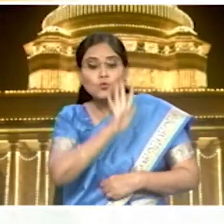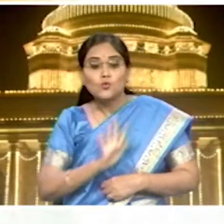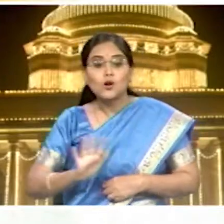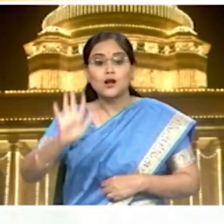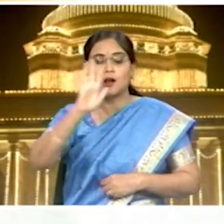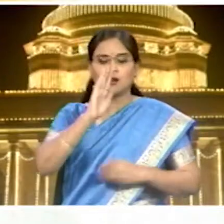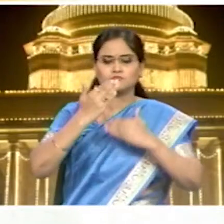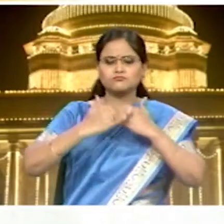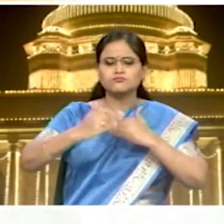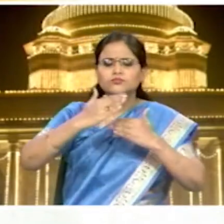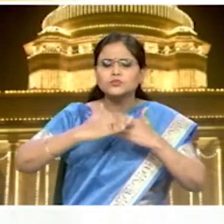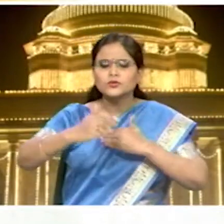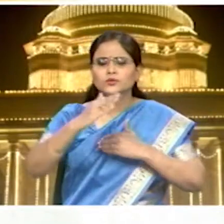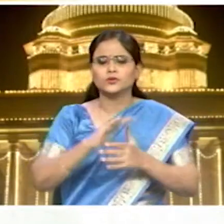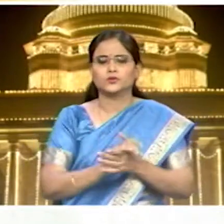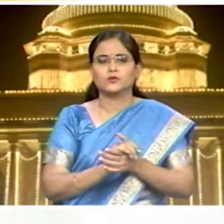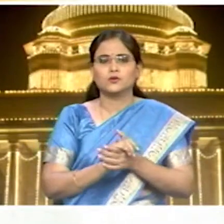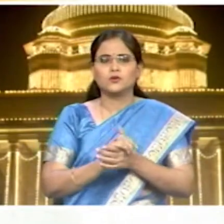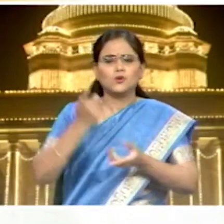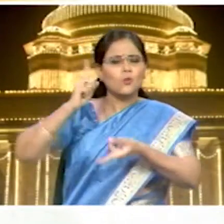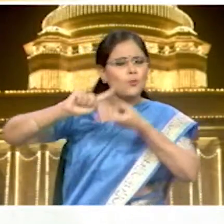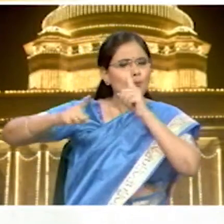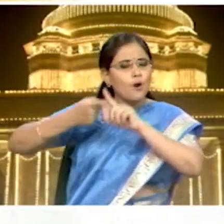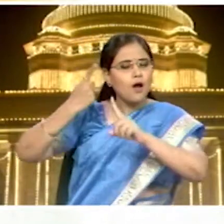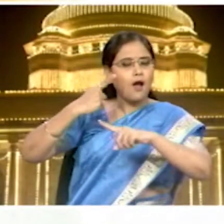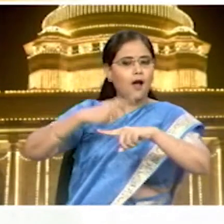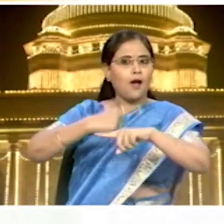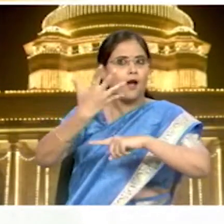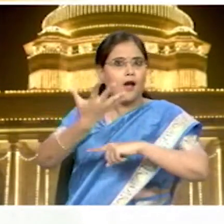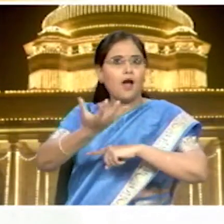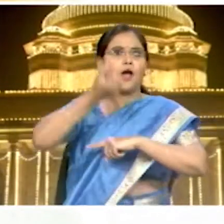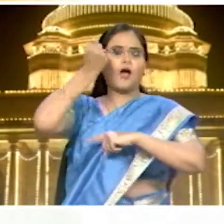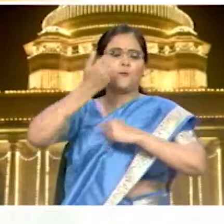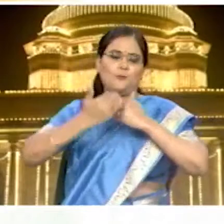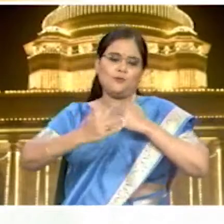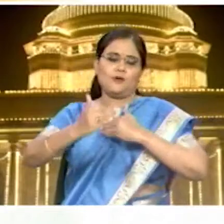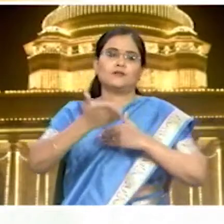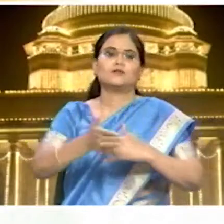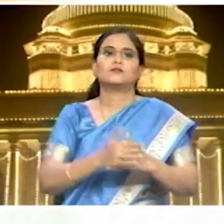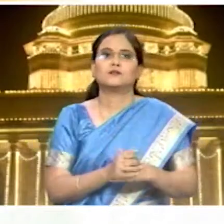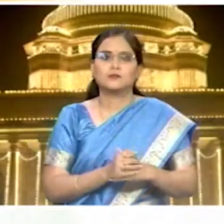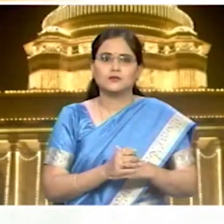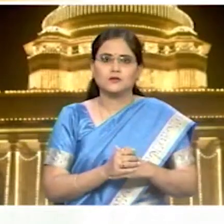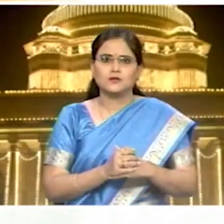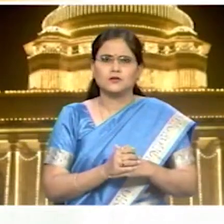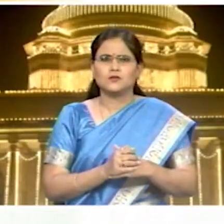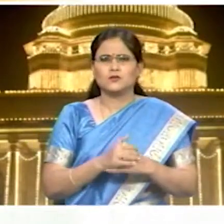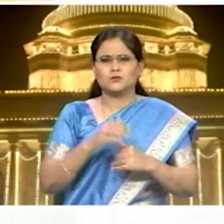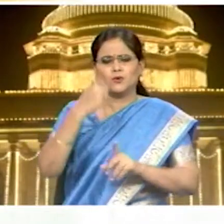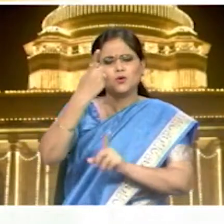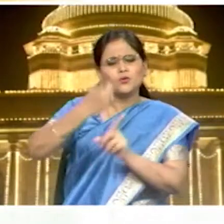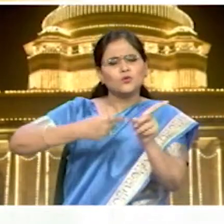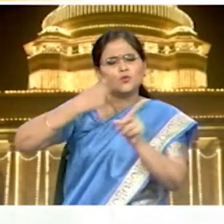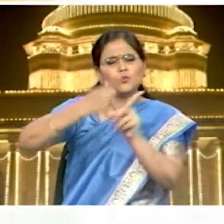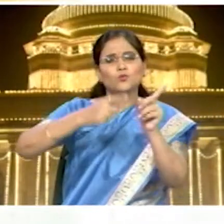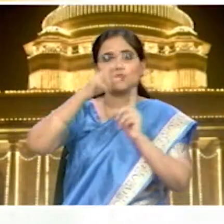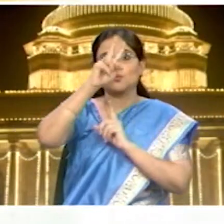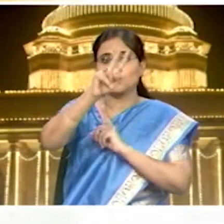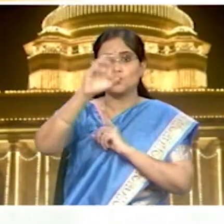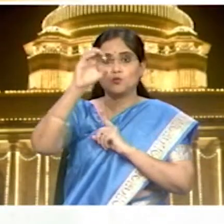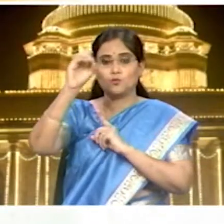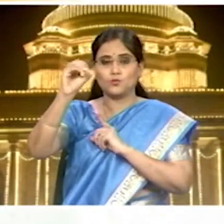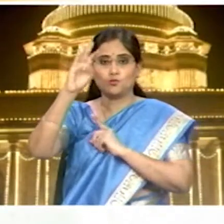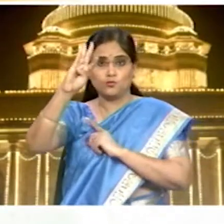में एक ऐतिहासिक पड़ाव की ओर आगे बढ़ रहे हैं। हम सब 2047 में स्वाधीनता